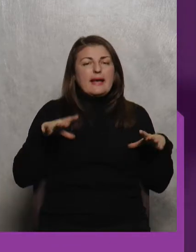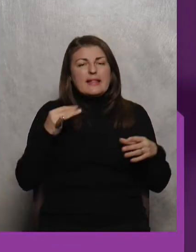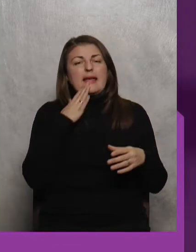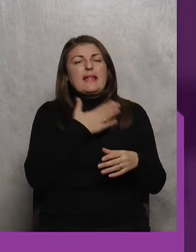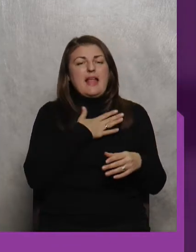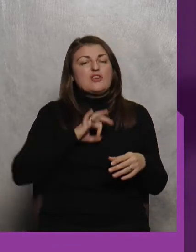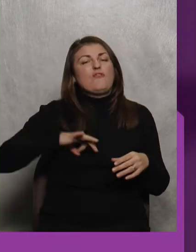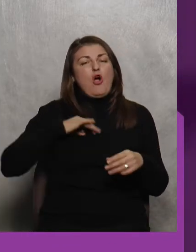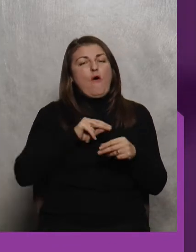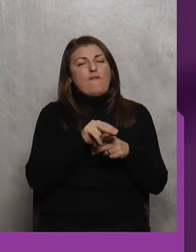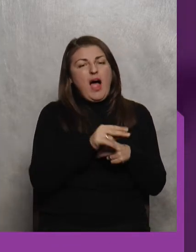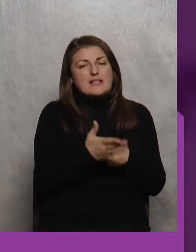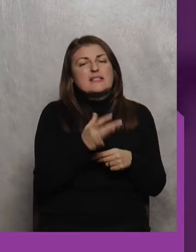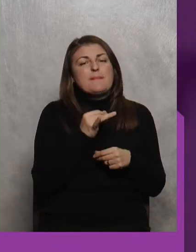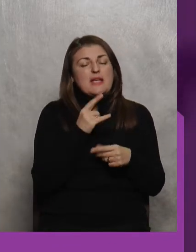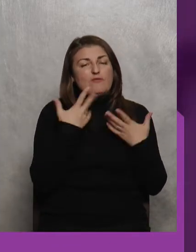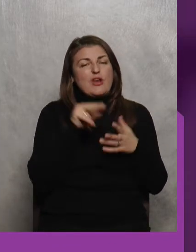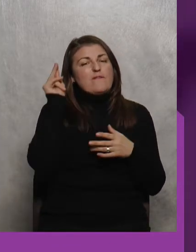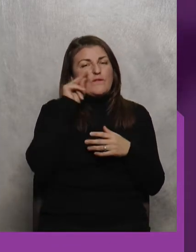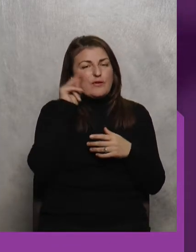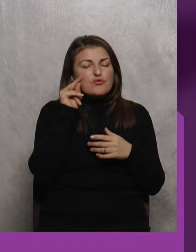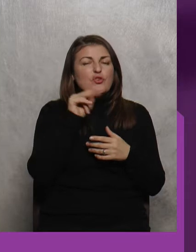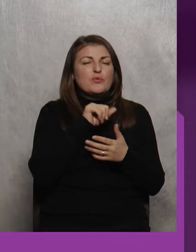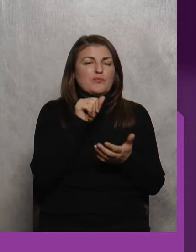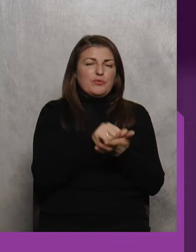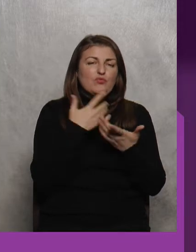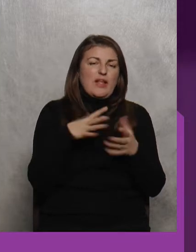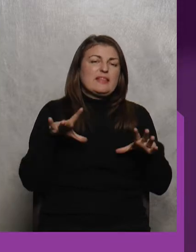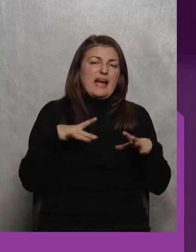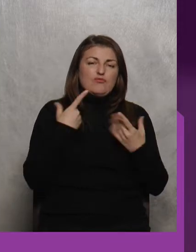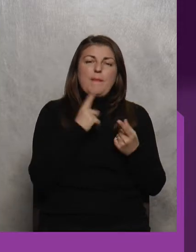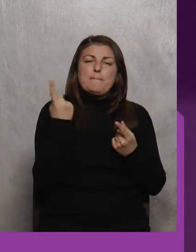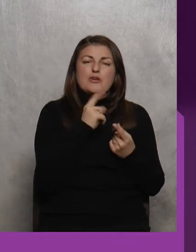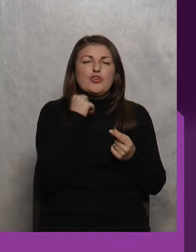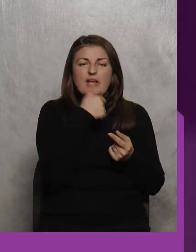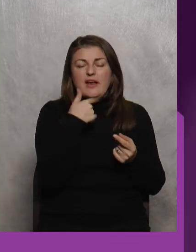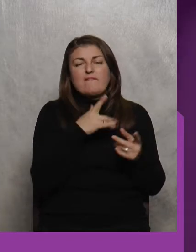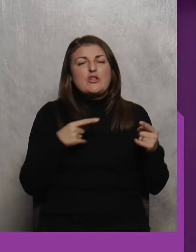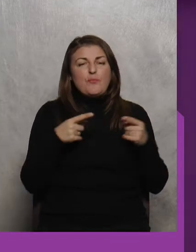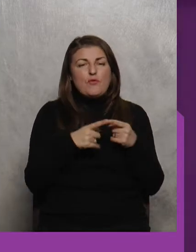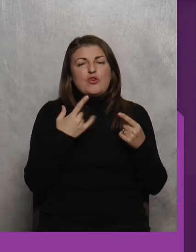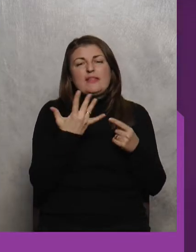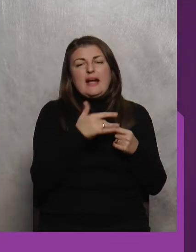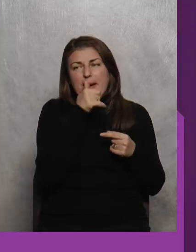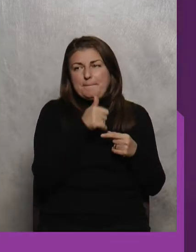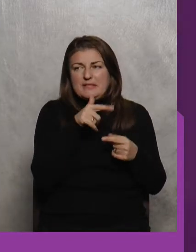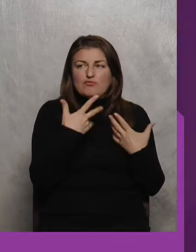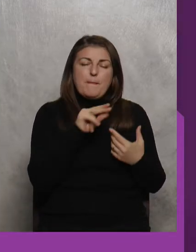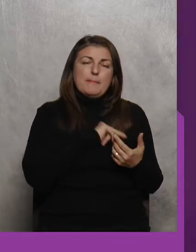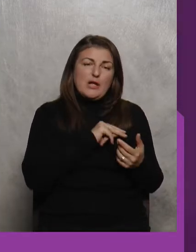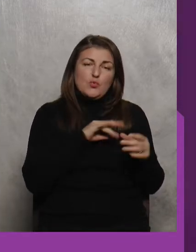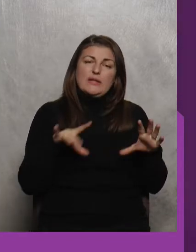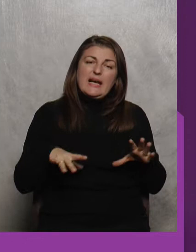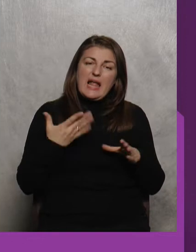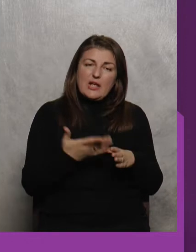нашим вихованцем, і вже вивчився на тренера. Перший рік, відповідно, ще декілька місяців тільки працює